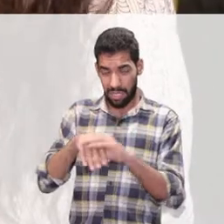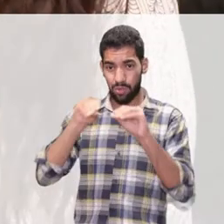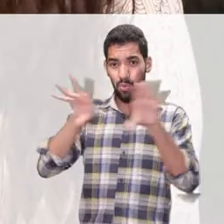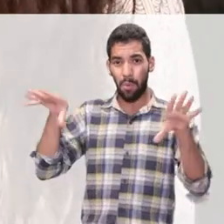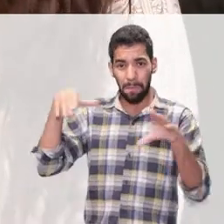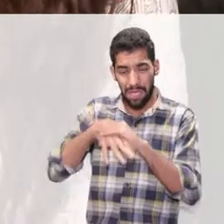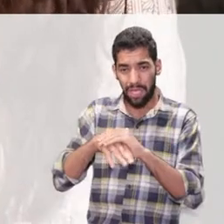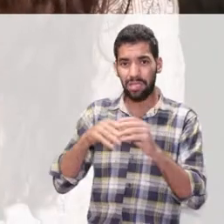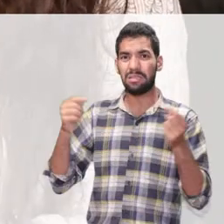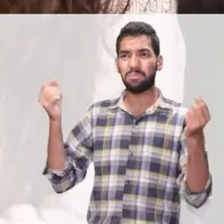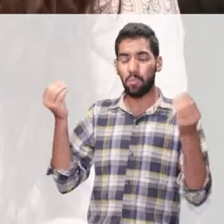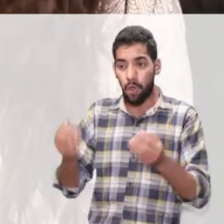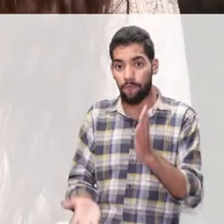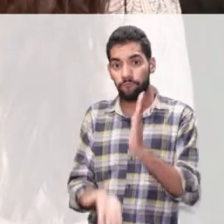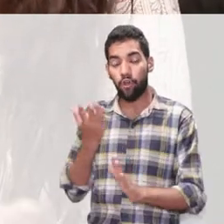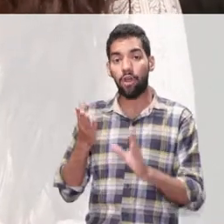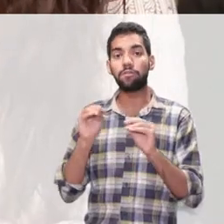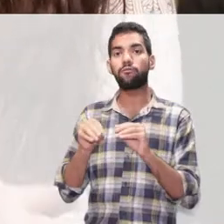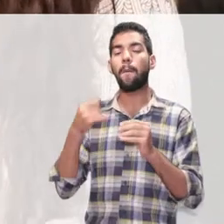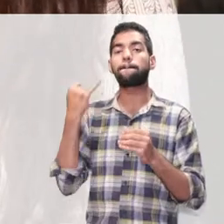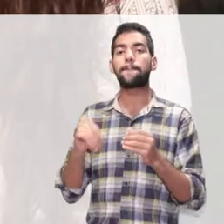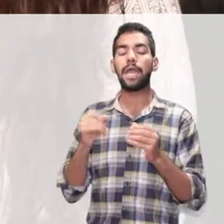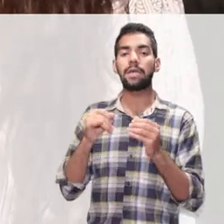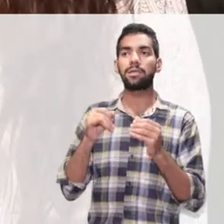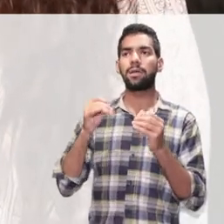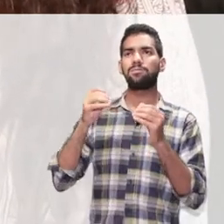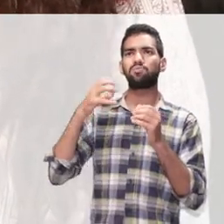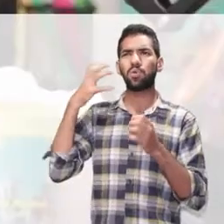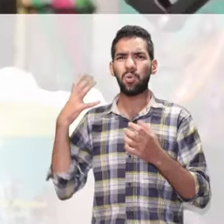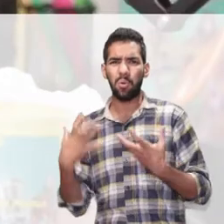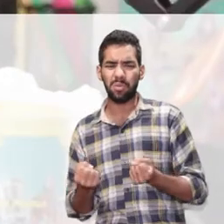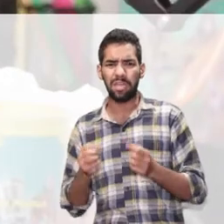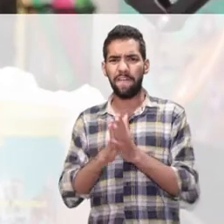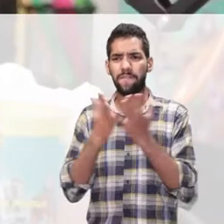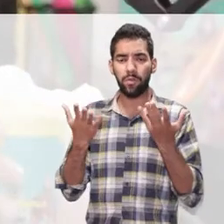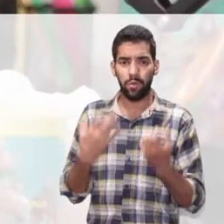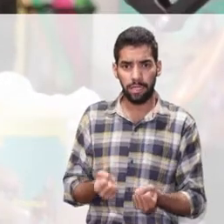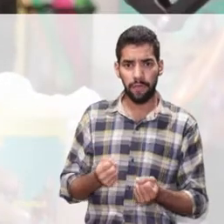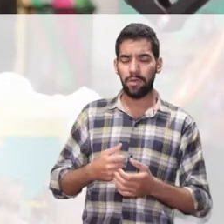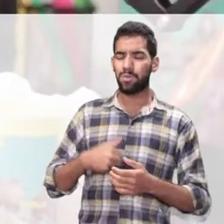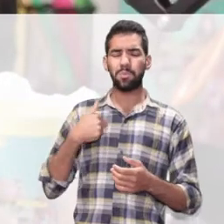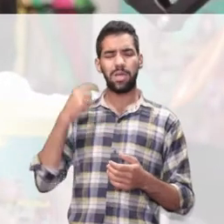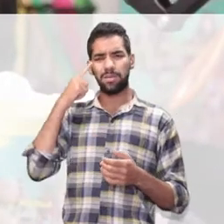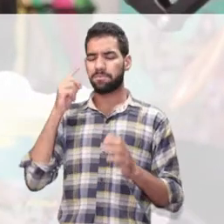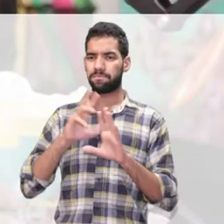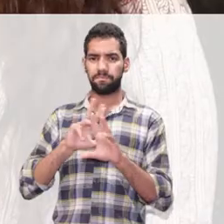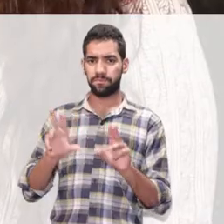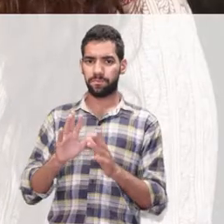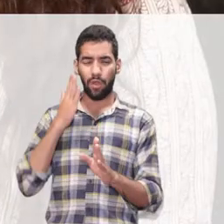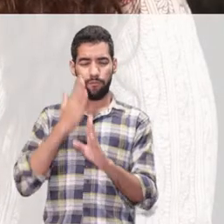सेल्फ फॉर वॉरियर्स की जंग चल रही होती है पार्टी न